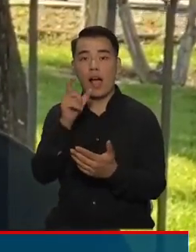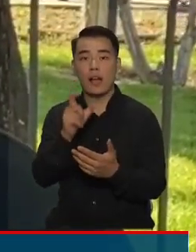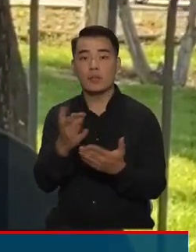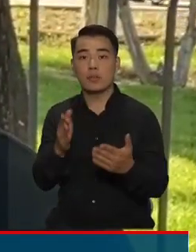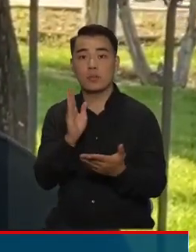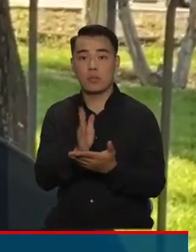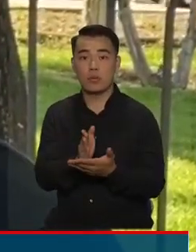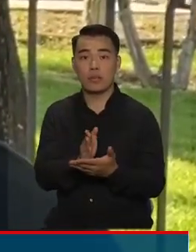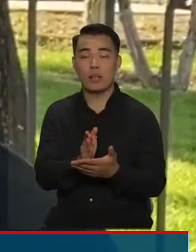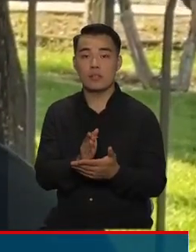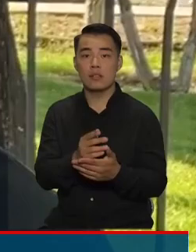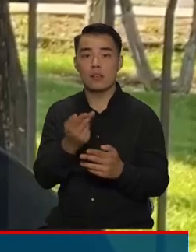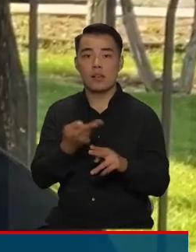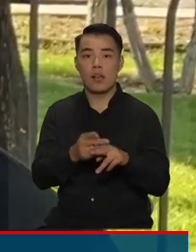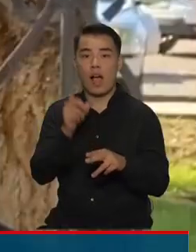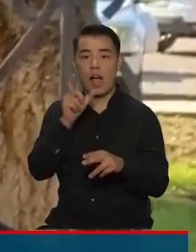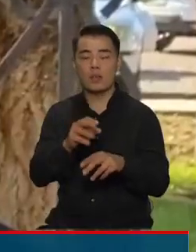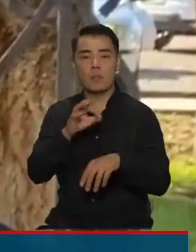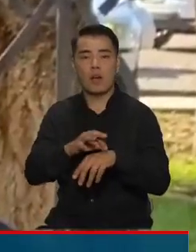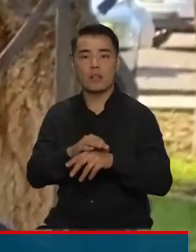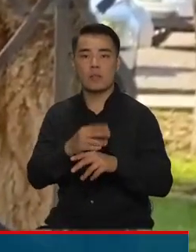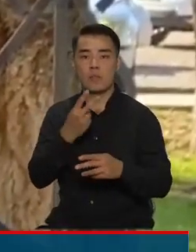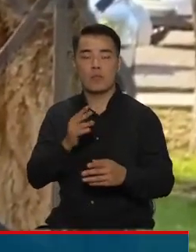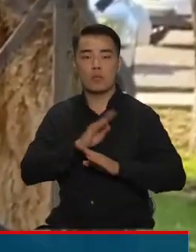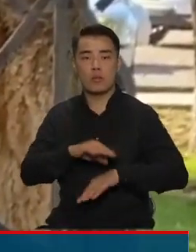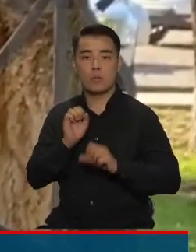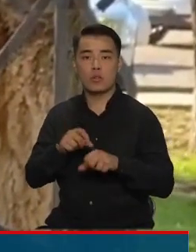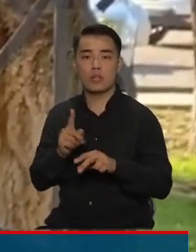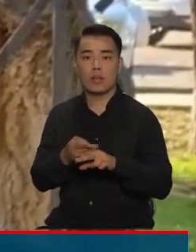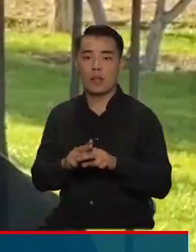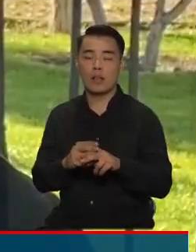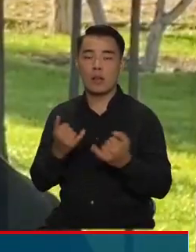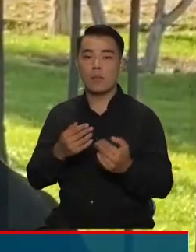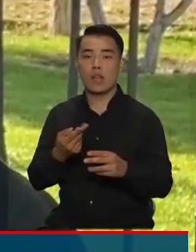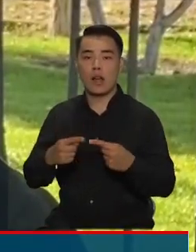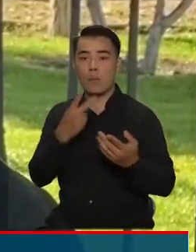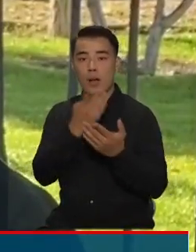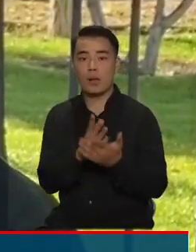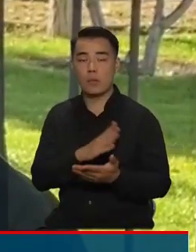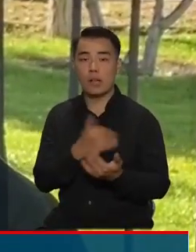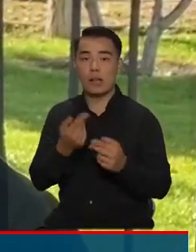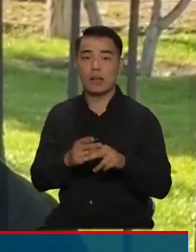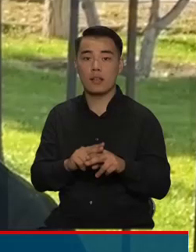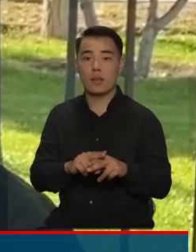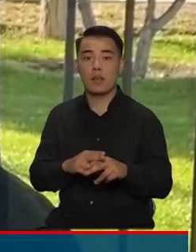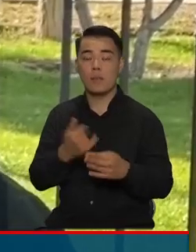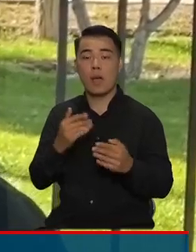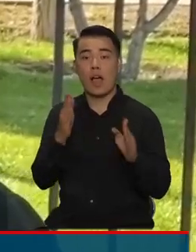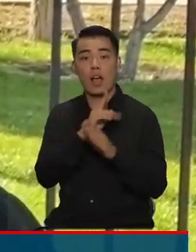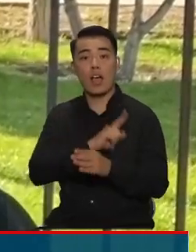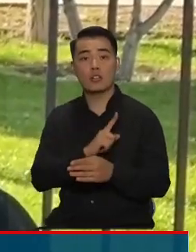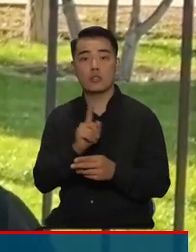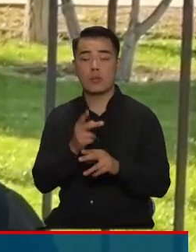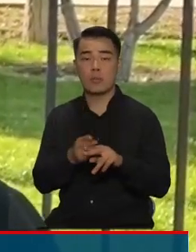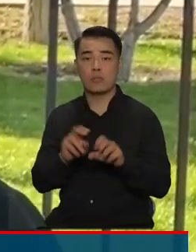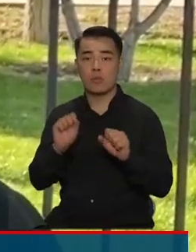болса, адамды тесіп кету мүмкіндігі бар. Жабайы әдіспен құйып алатын тәсілдерді дайындап қойған. Соған байланысты мына алдын ала болжамымыз осылай болып